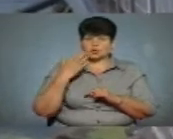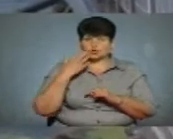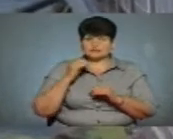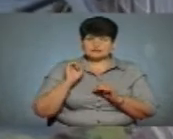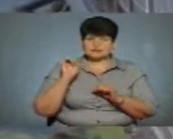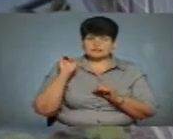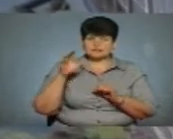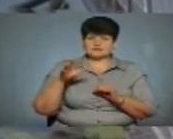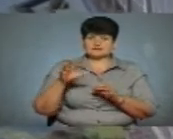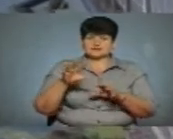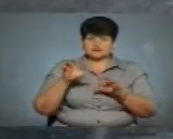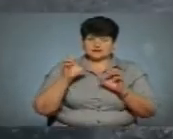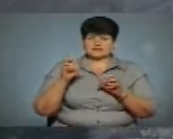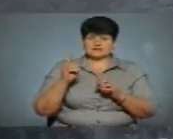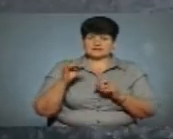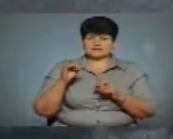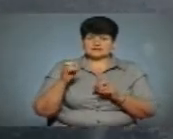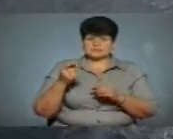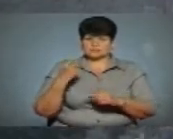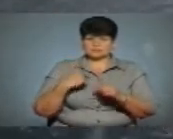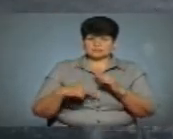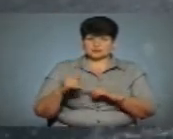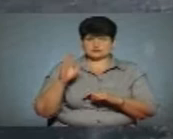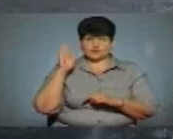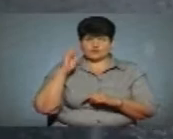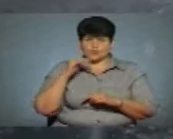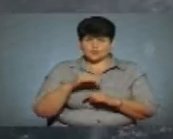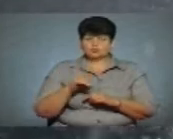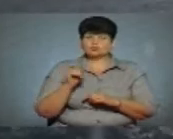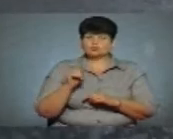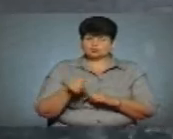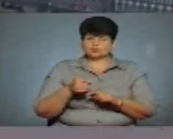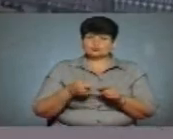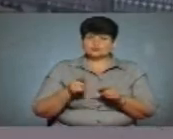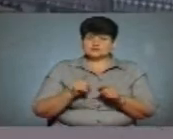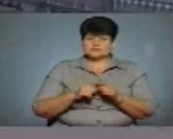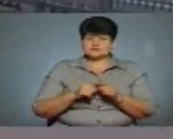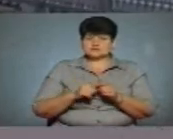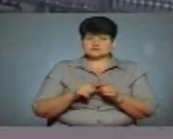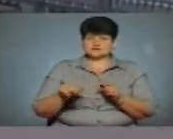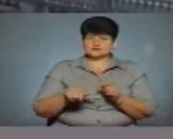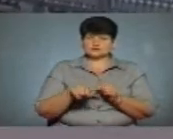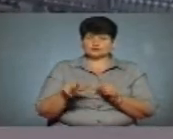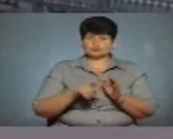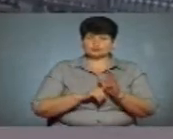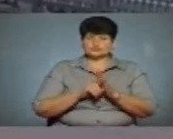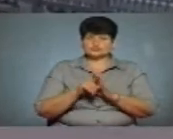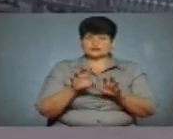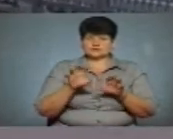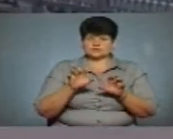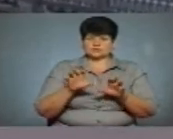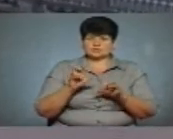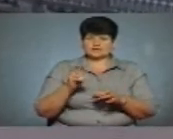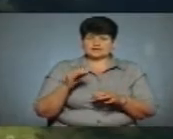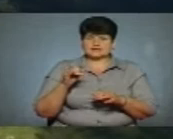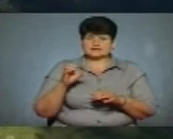він насищається киснем і воно попадає назад у воду. Тому дана прибережна смуга починає насищатися киснем.